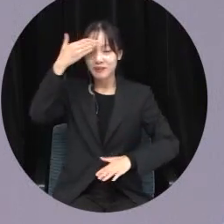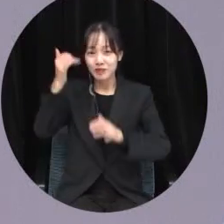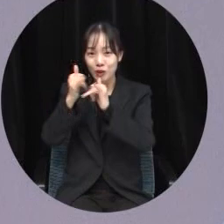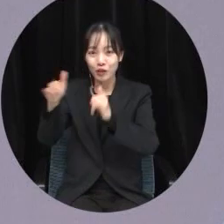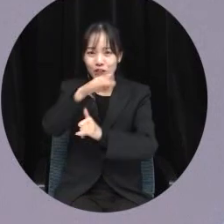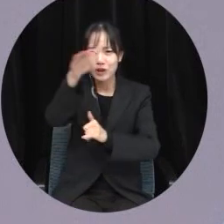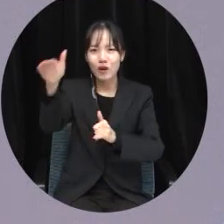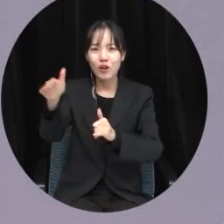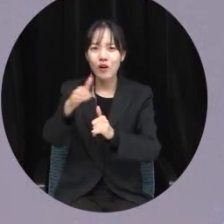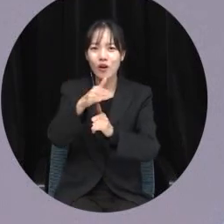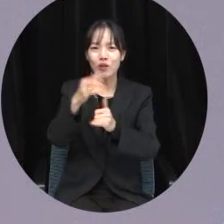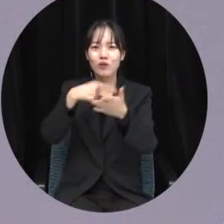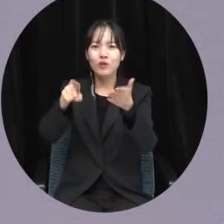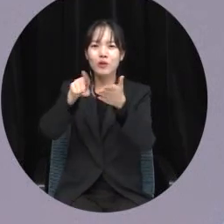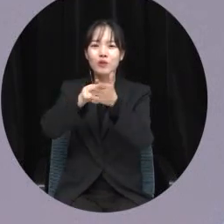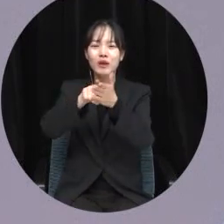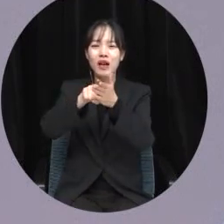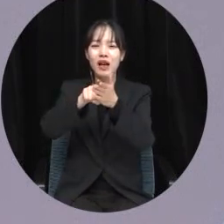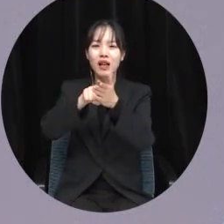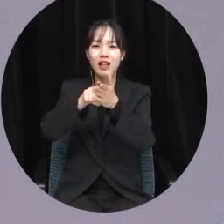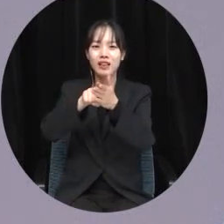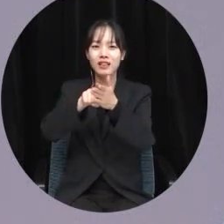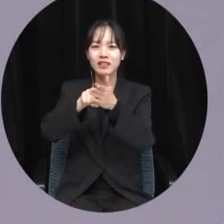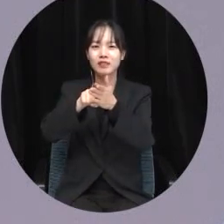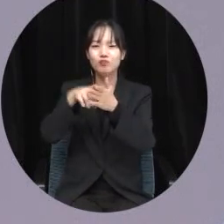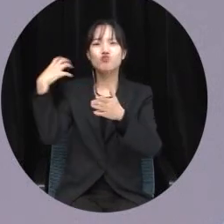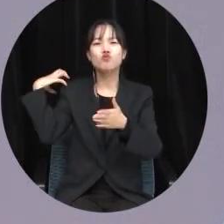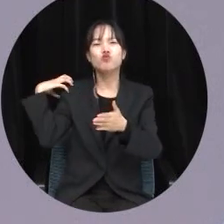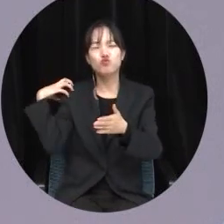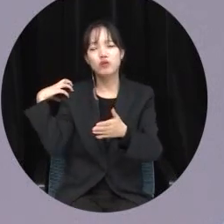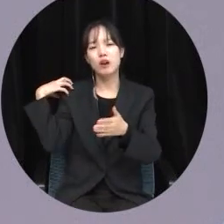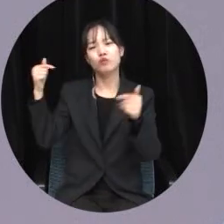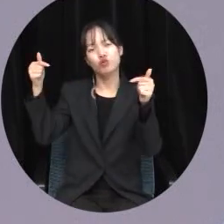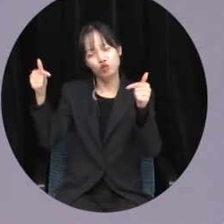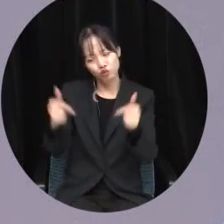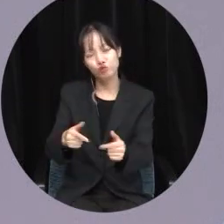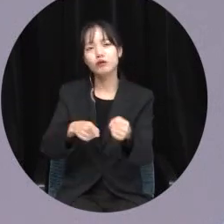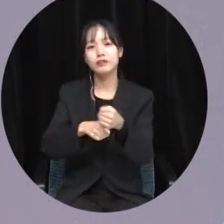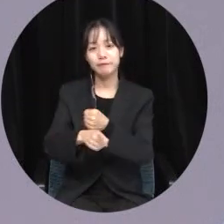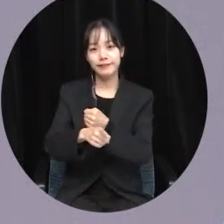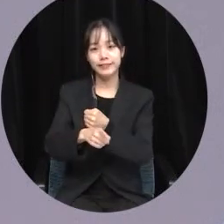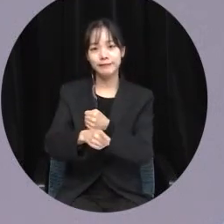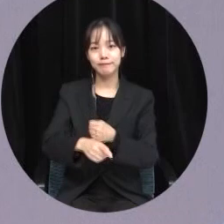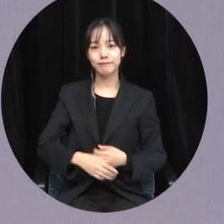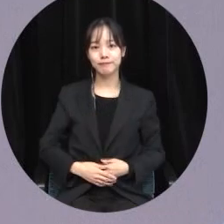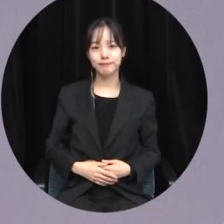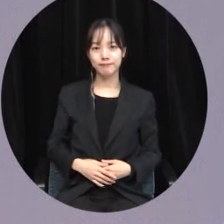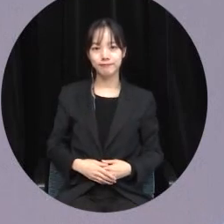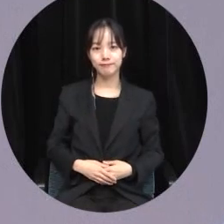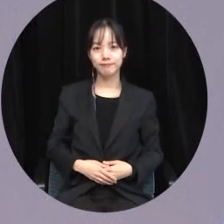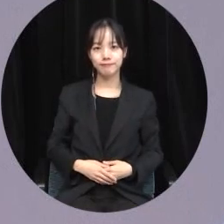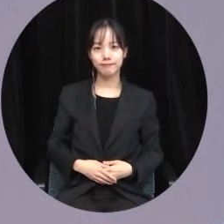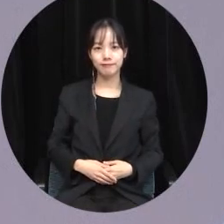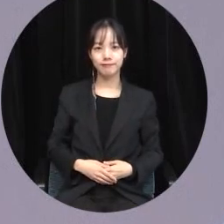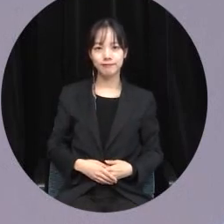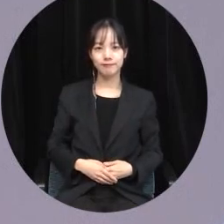전가될 수 있는 국가 부채 규모를 줄이겠다는 의도입니다. 그렇기 때문에